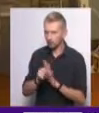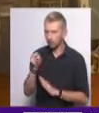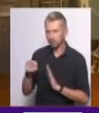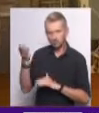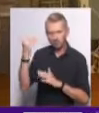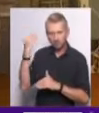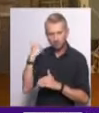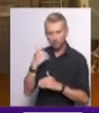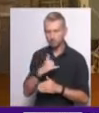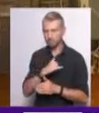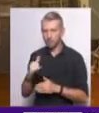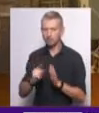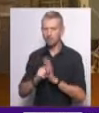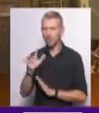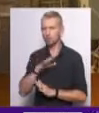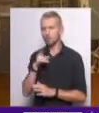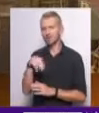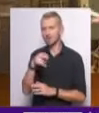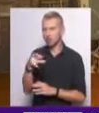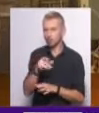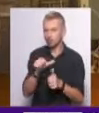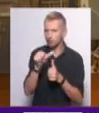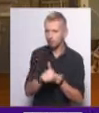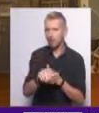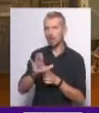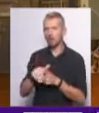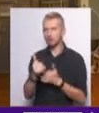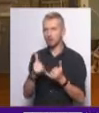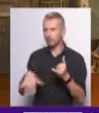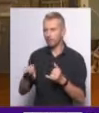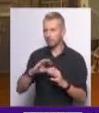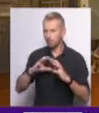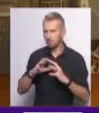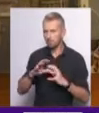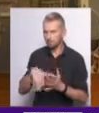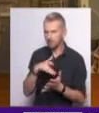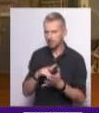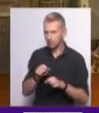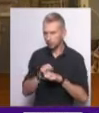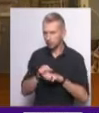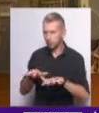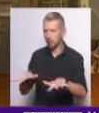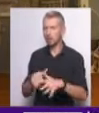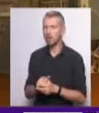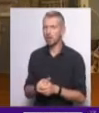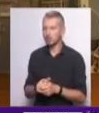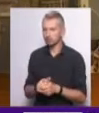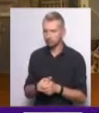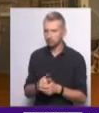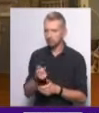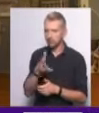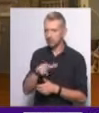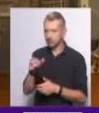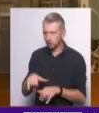ініціативу. Спочатку було тільки там в Деснянському районі, зараз вже дійсно по всьому місту ви це розпочинаєте. Чи нарощується ось ця